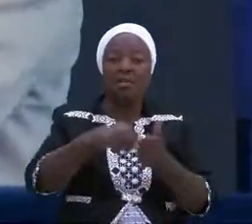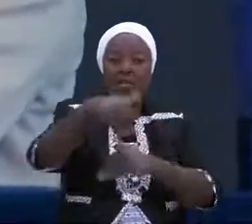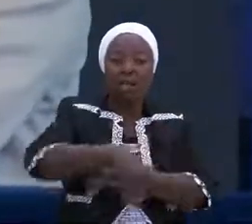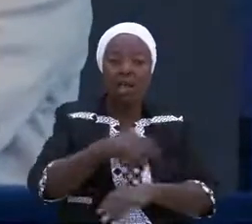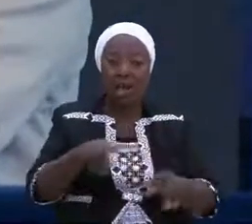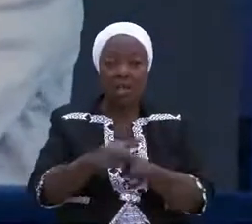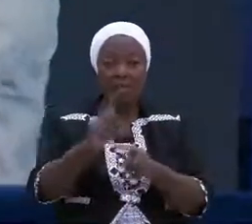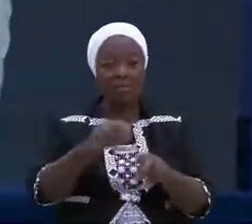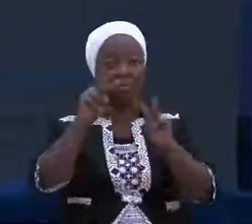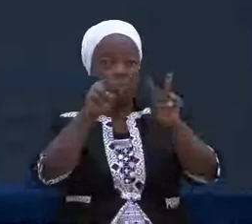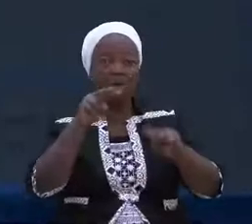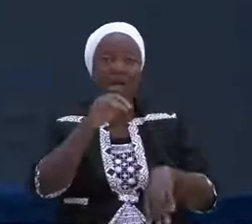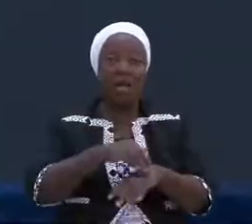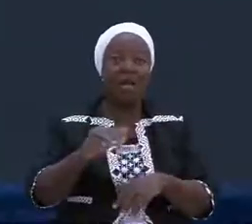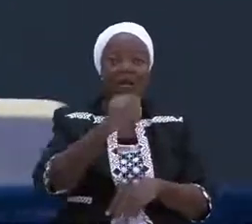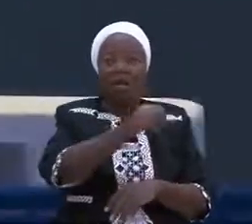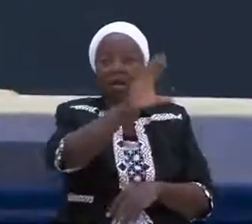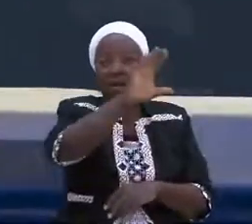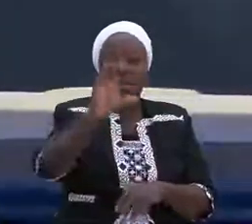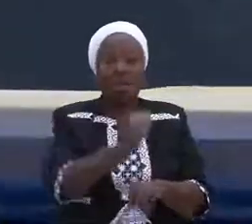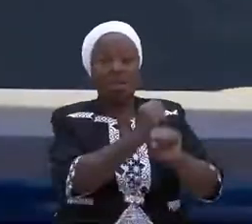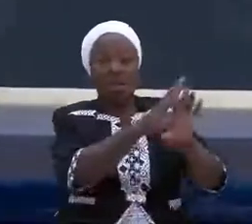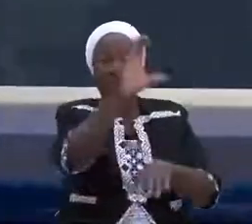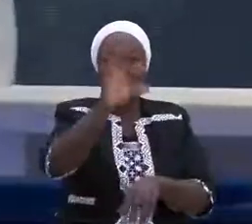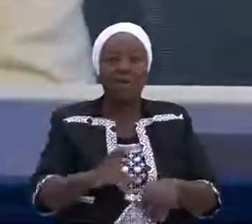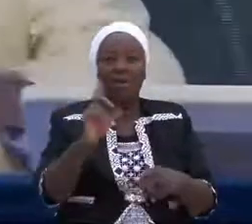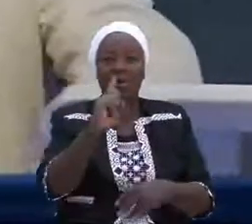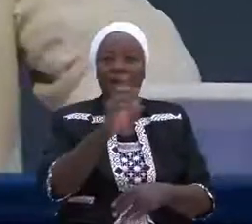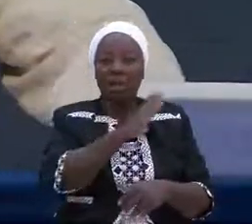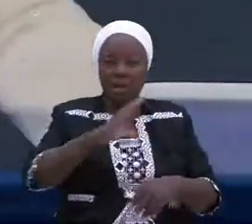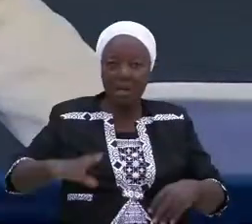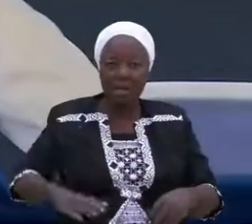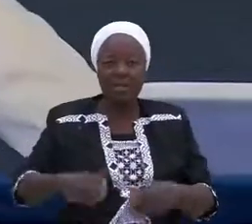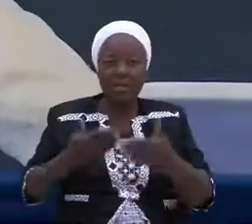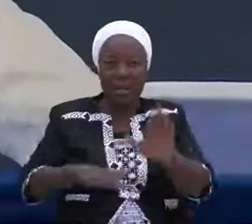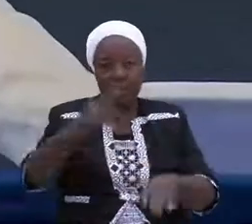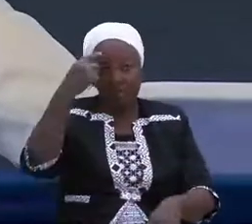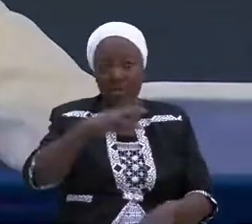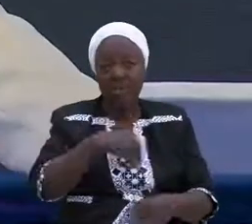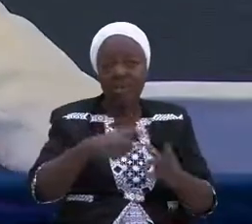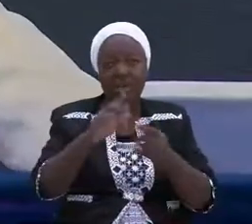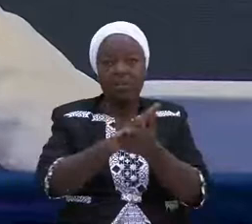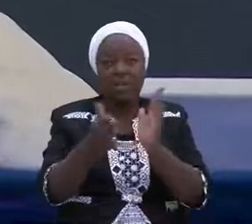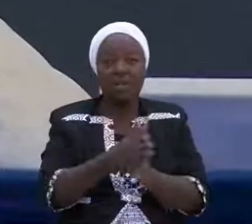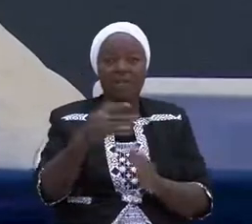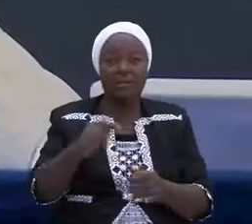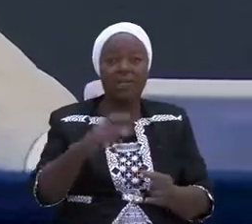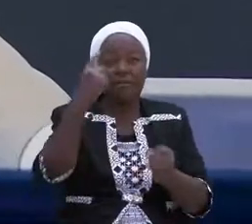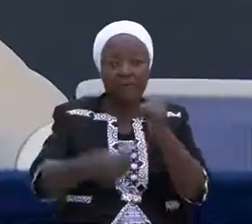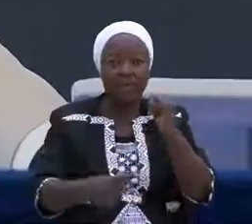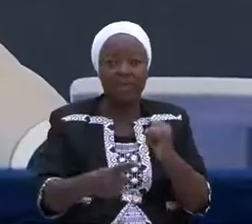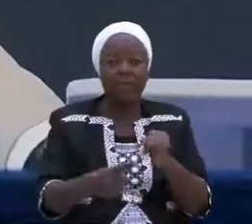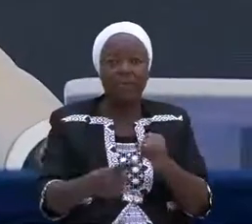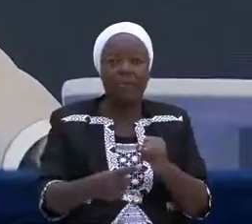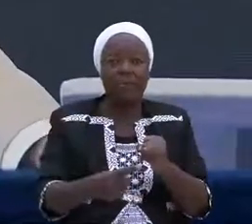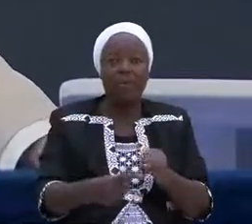tu regardes le calvaire où Christ est mort pour toi et il est devenu